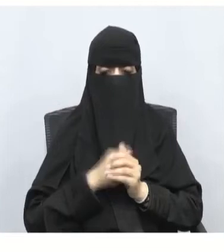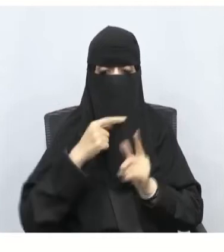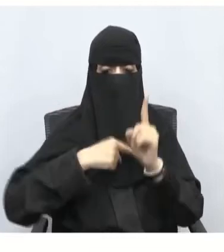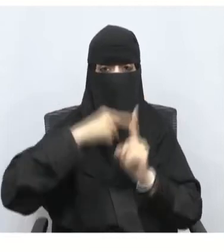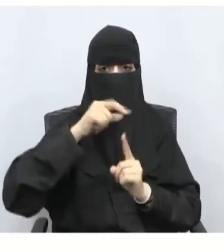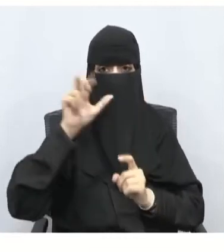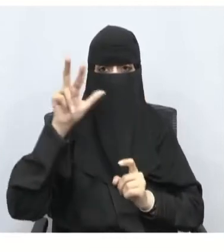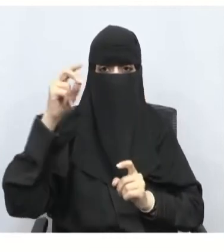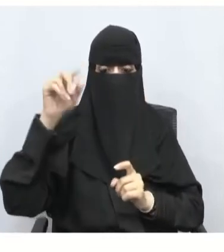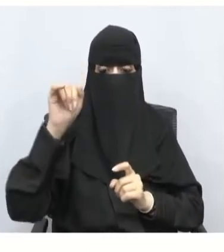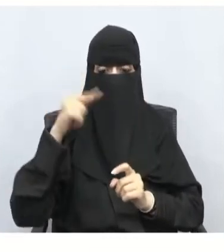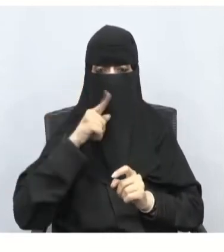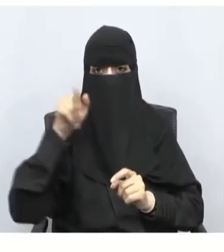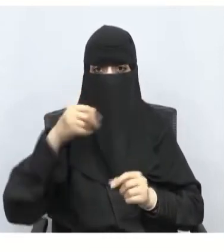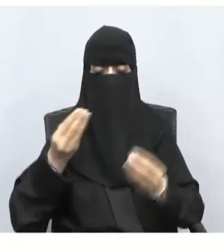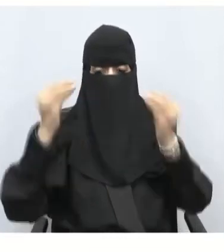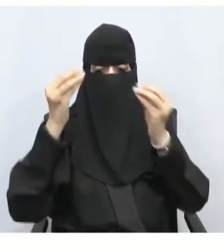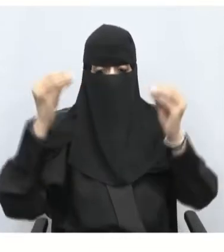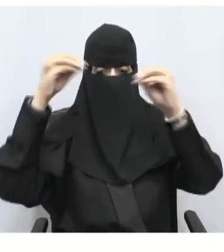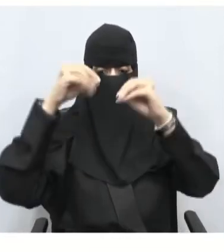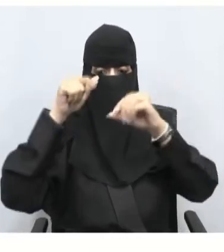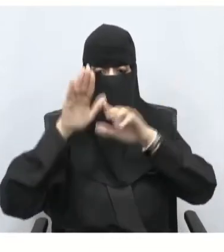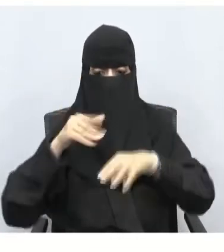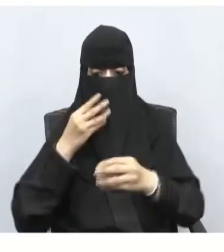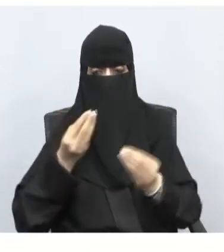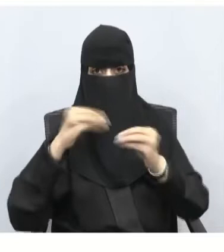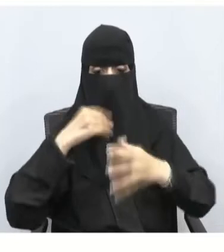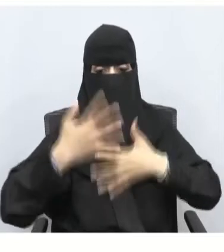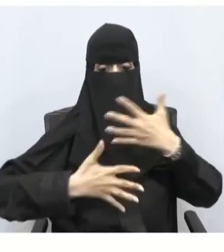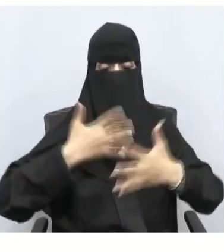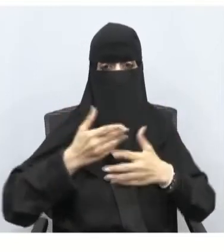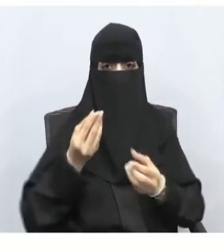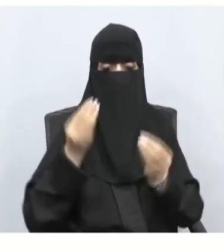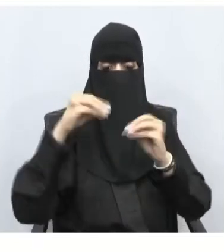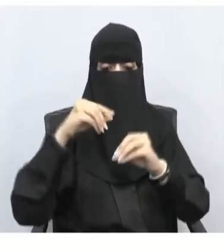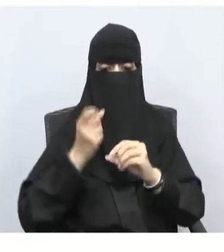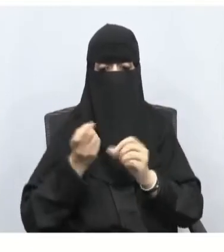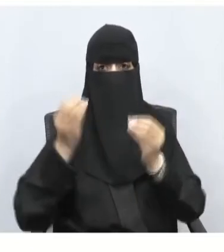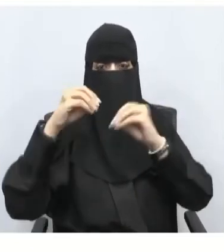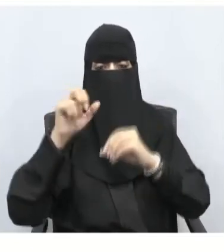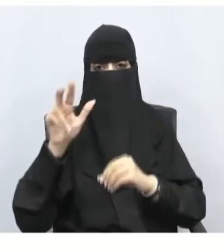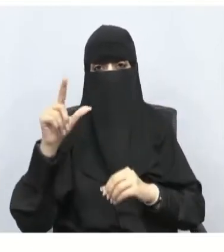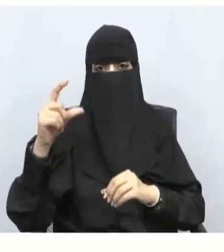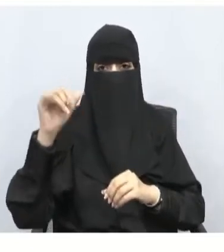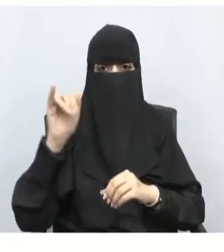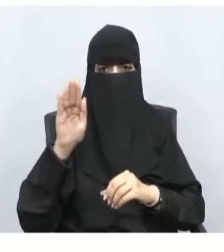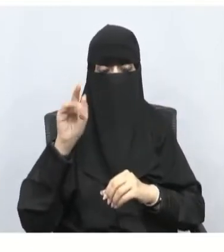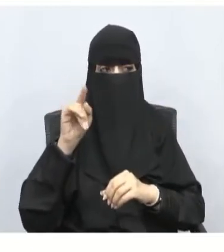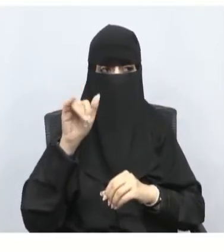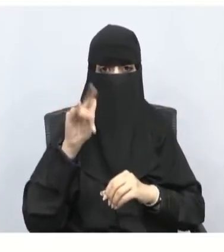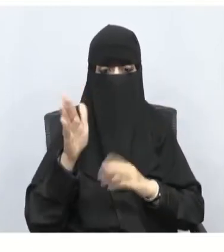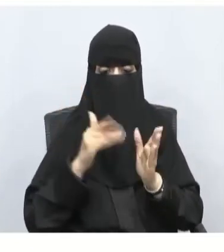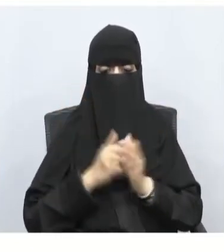مقياس ديسبل هو مقياس تضاعفي كهذا الشكل، حيث تتضاعف الطاقة كلما زاد ديسبل.